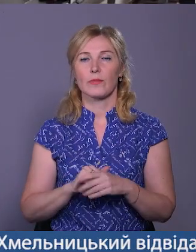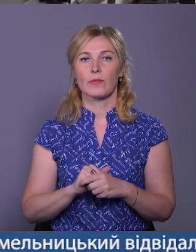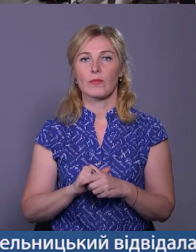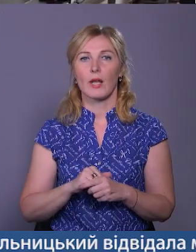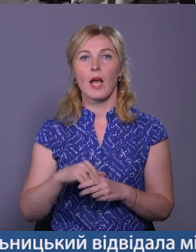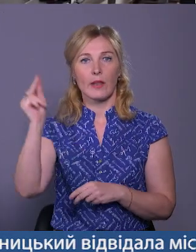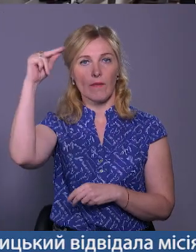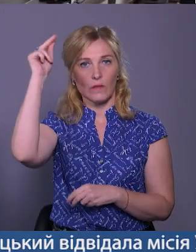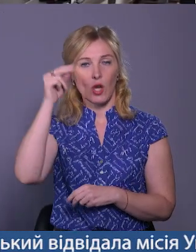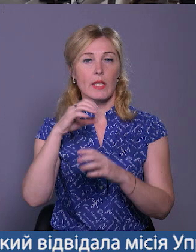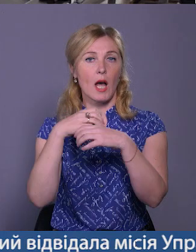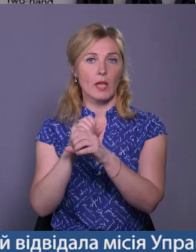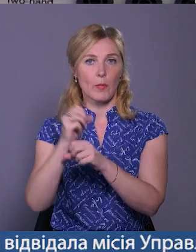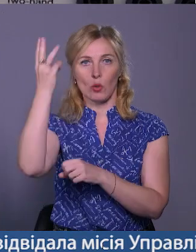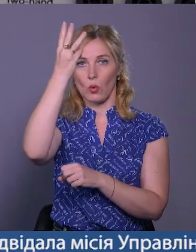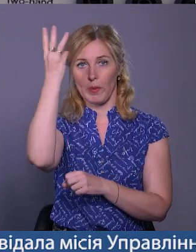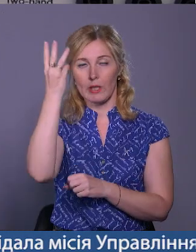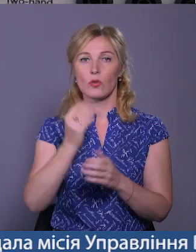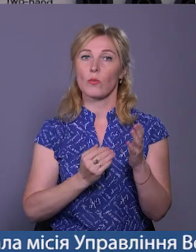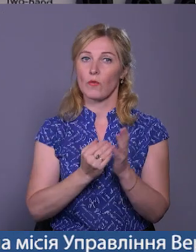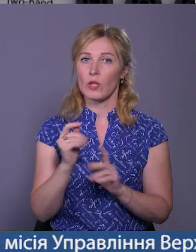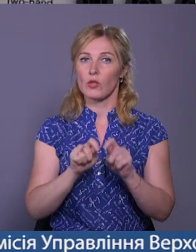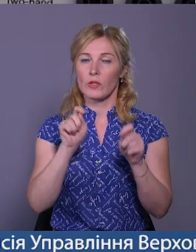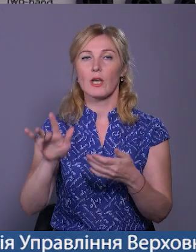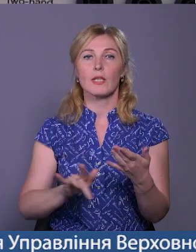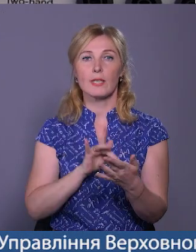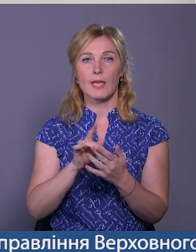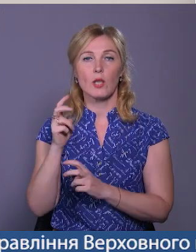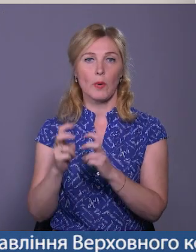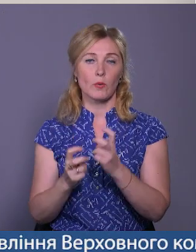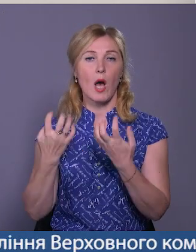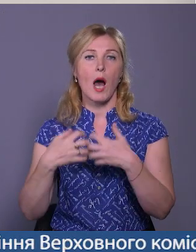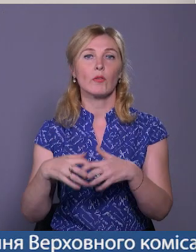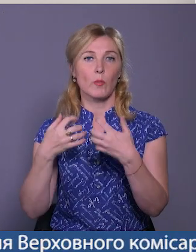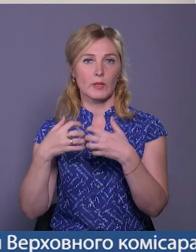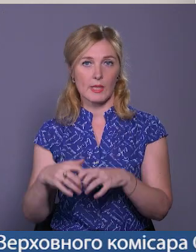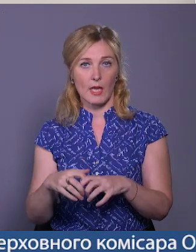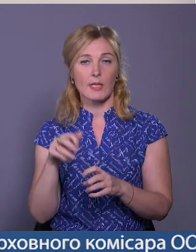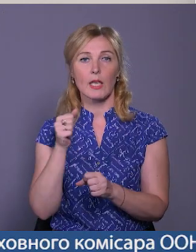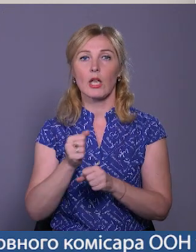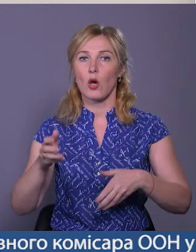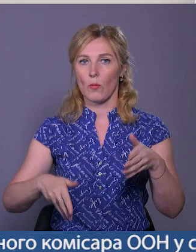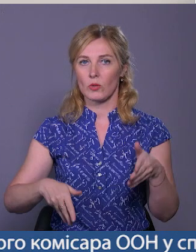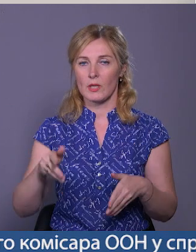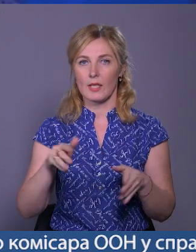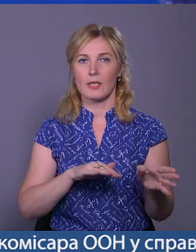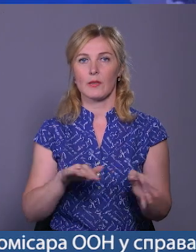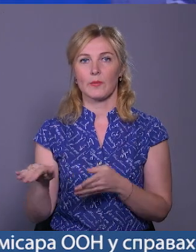навчальна лабораторія у Хмельницькому виші відкрили центр промислової автоматизації і роботизації